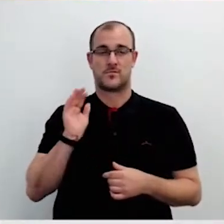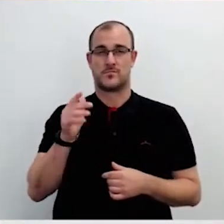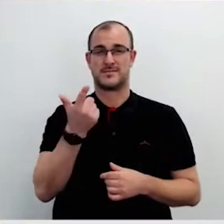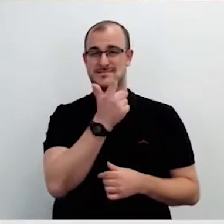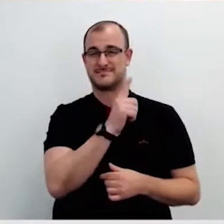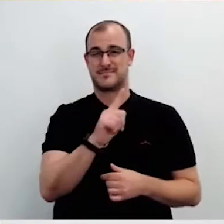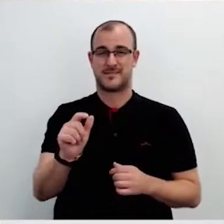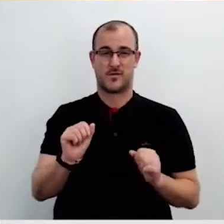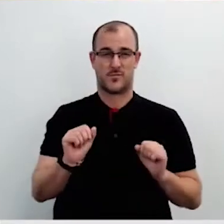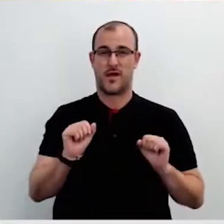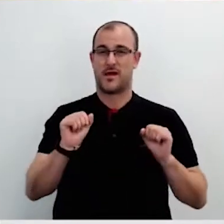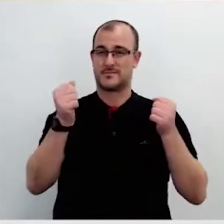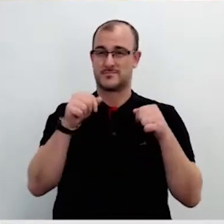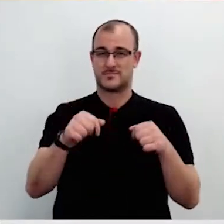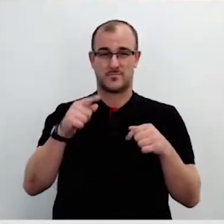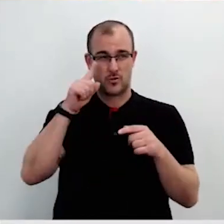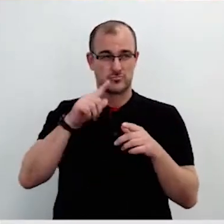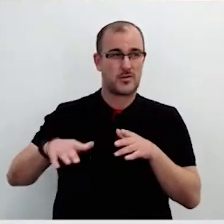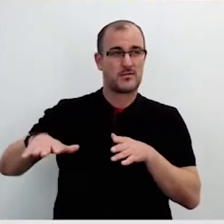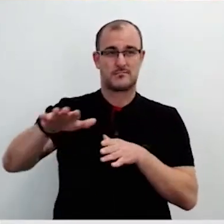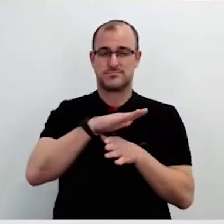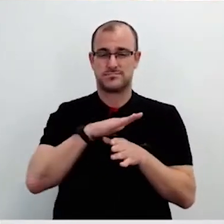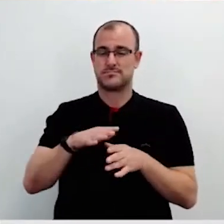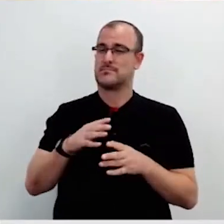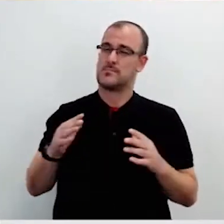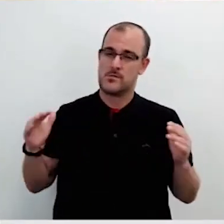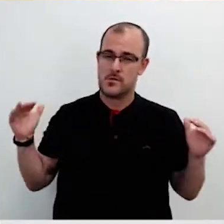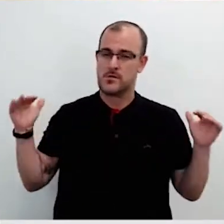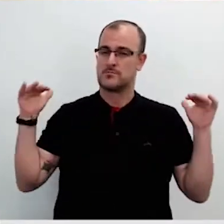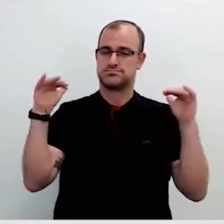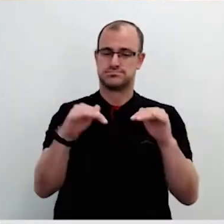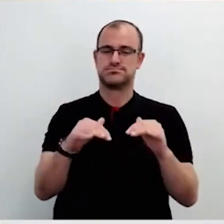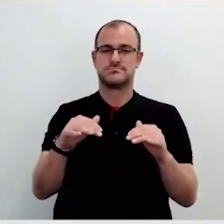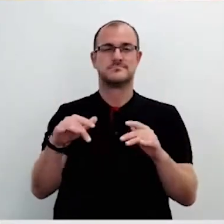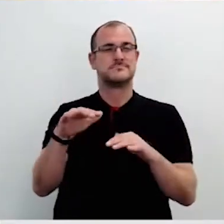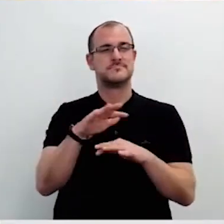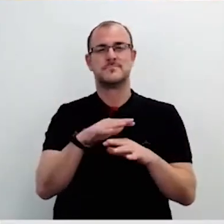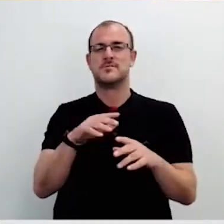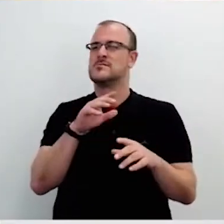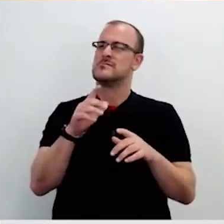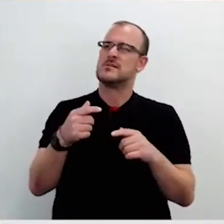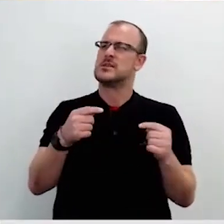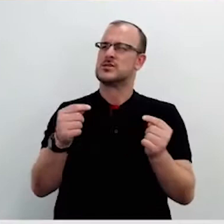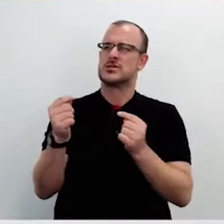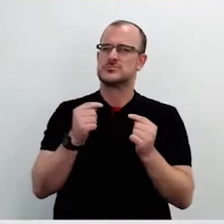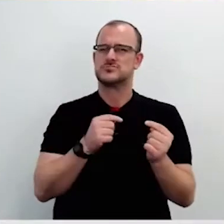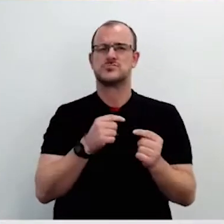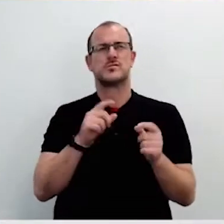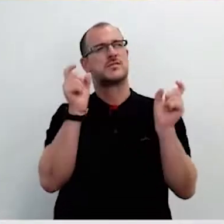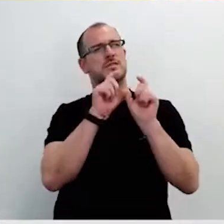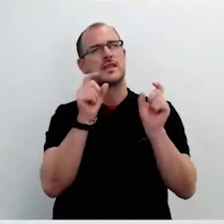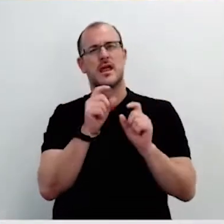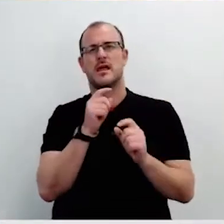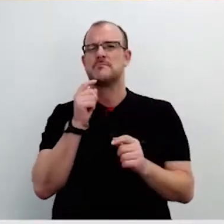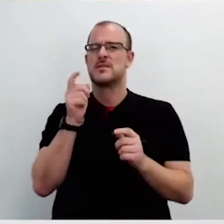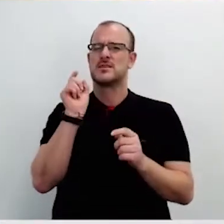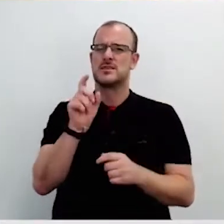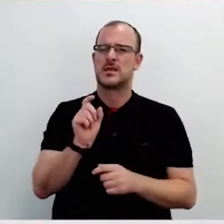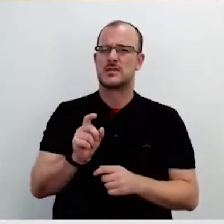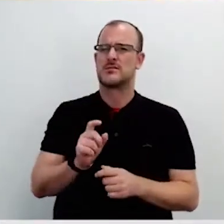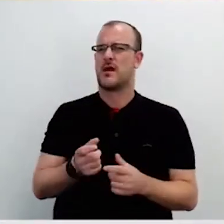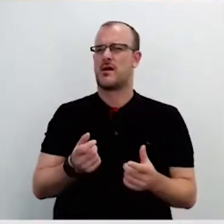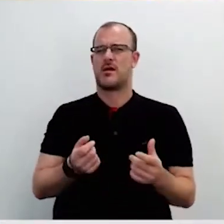2000 Aktionen im ganzen Land zusammenkommen, um über digitale Themen zu diskutieren, digitale Technologien zu